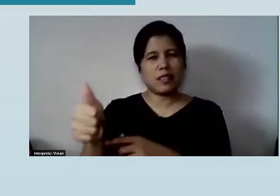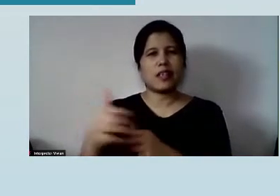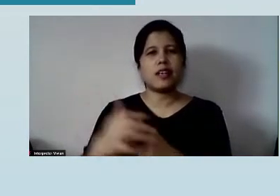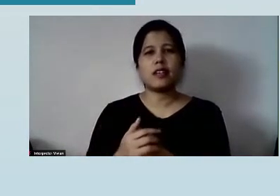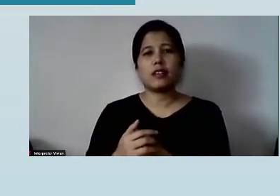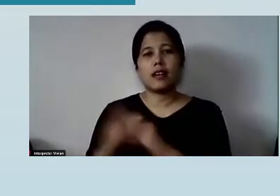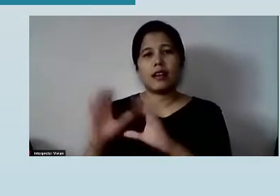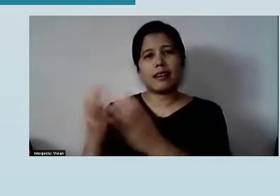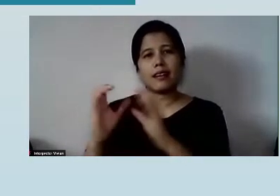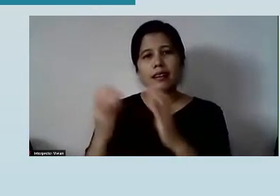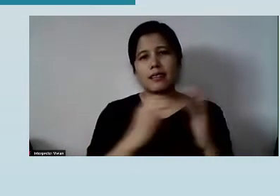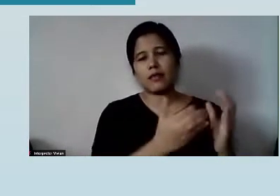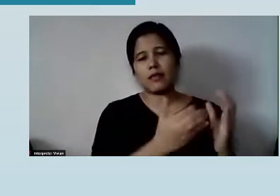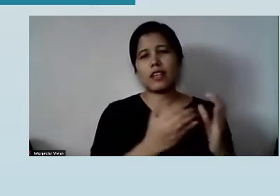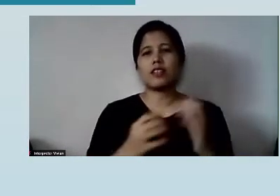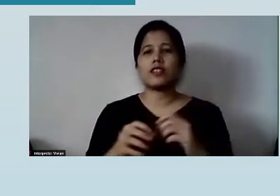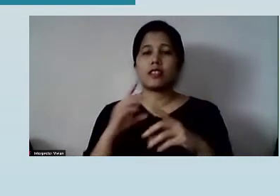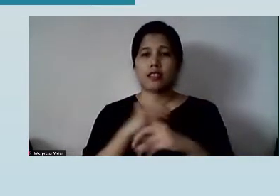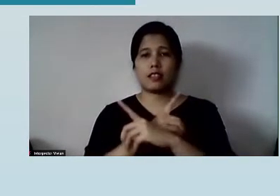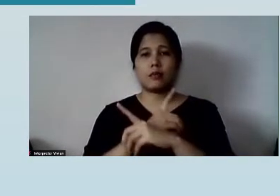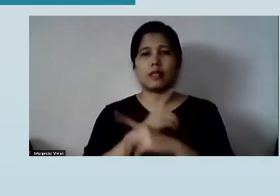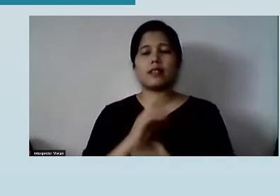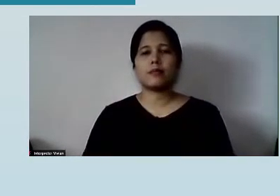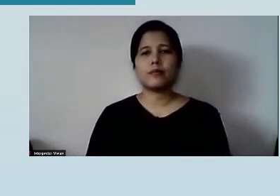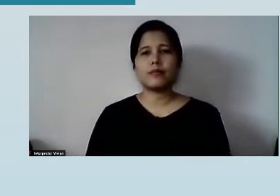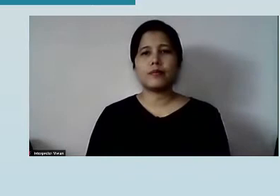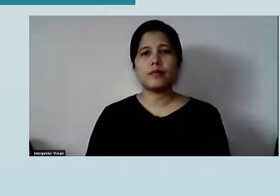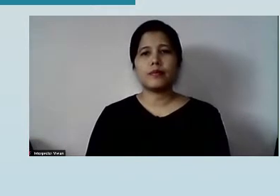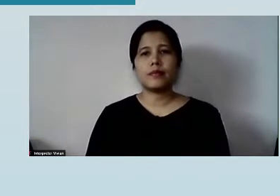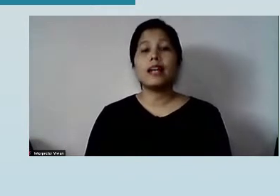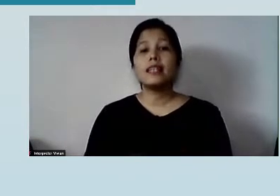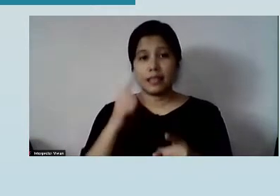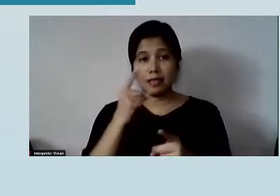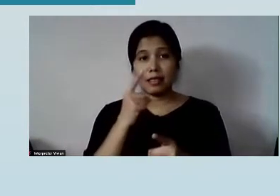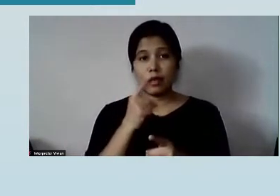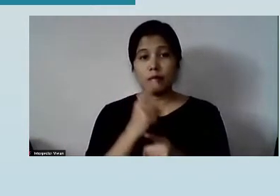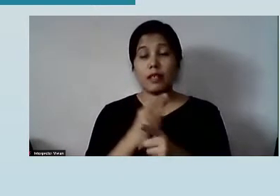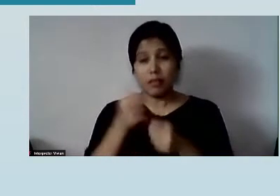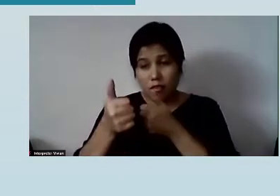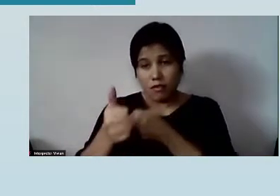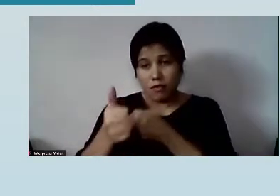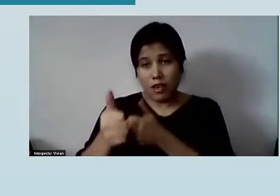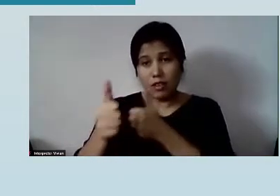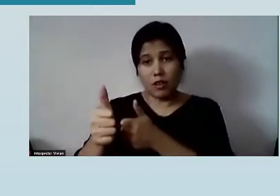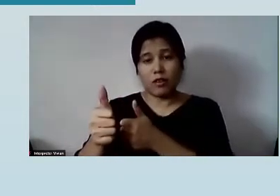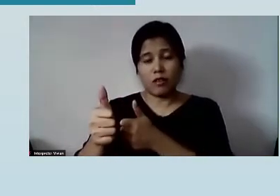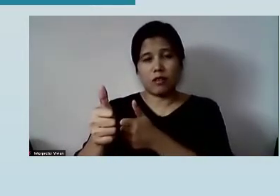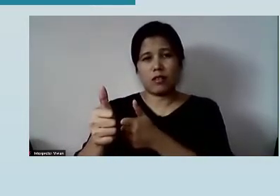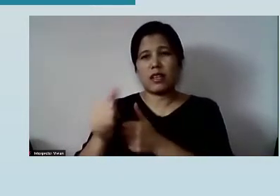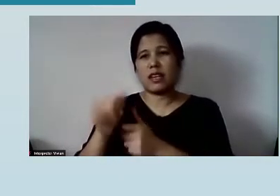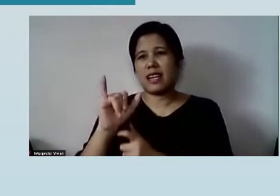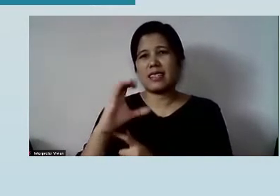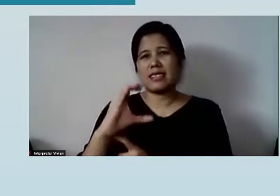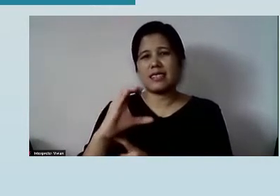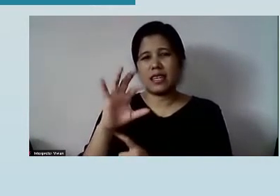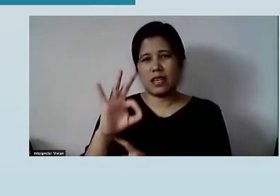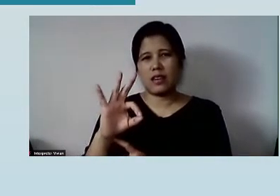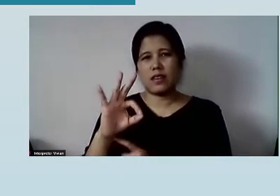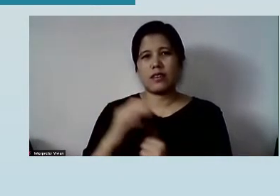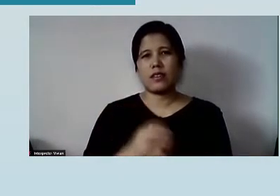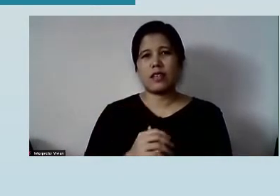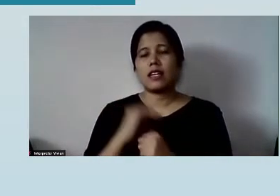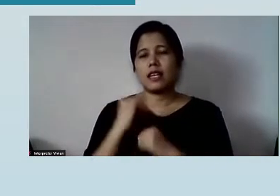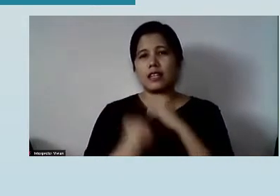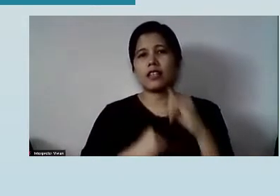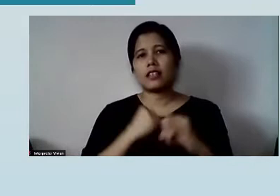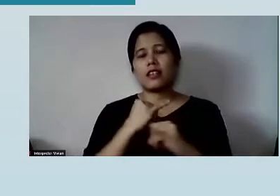classifications ng ating mga PWDs. No? And dapat sundin natin yung nandun sa ICF ng WHO,